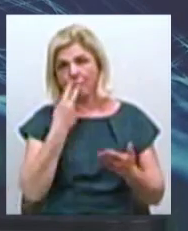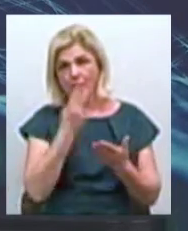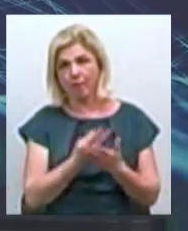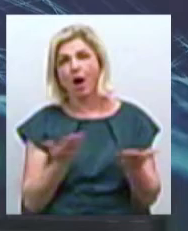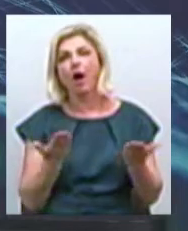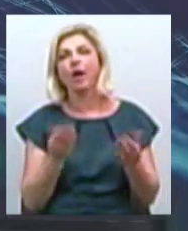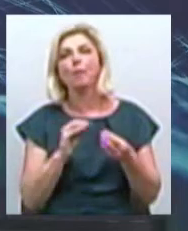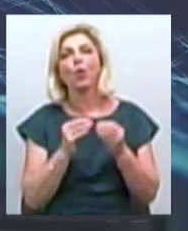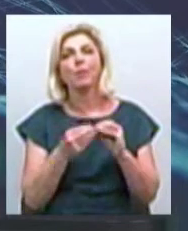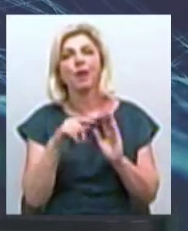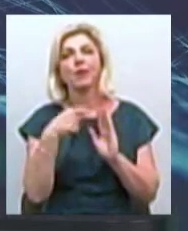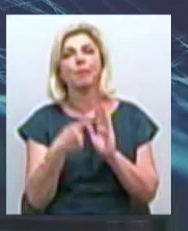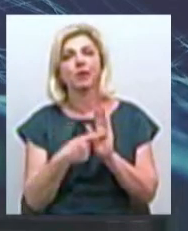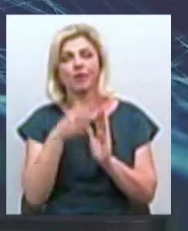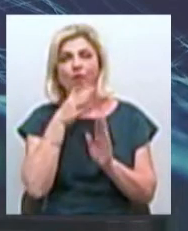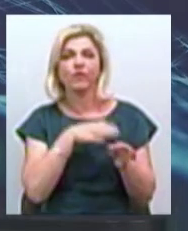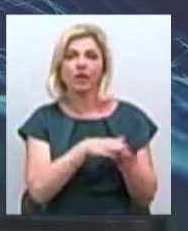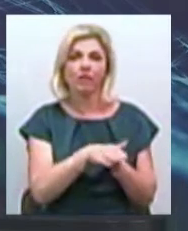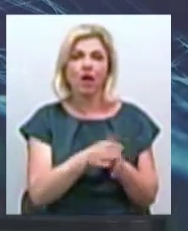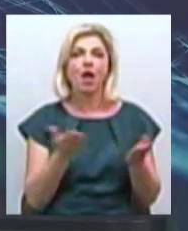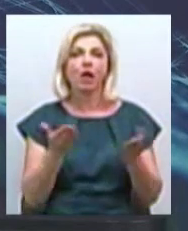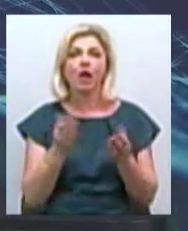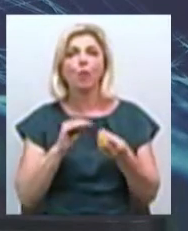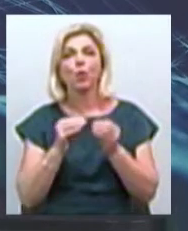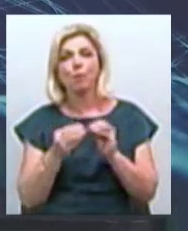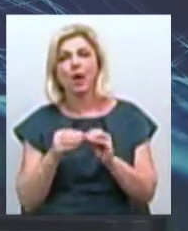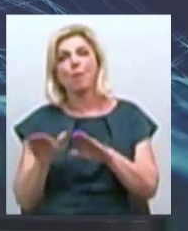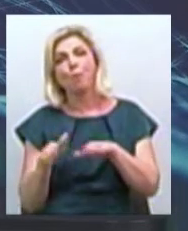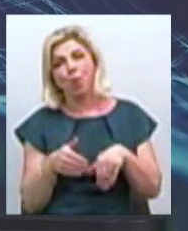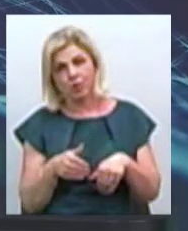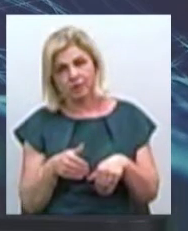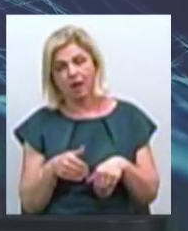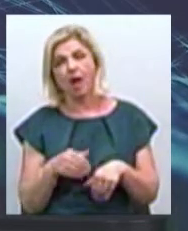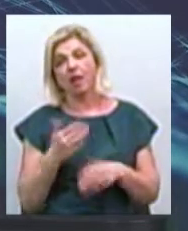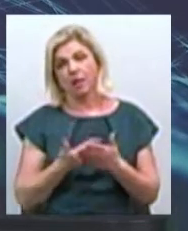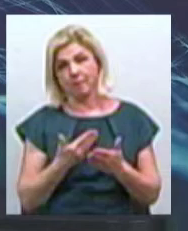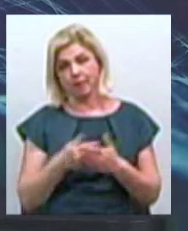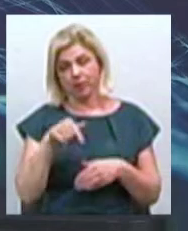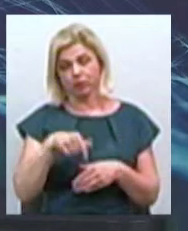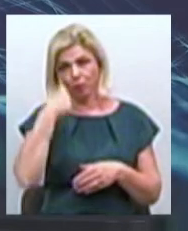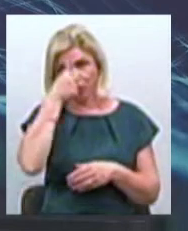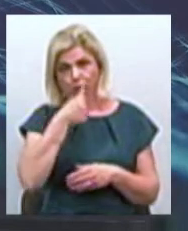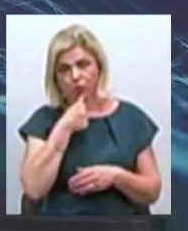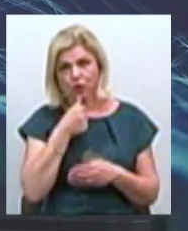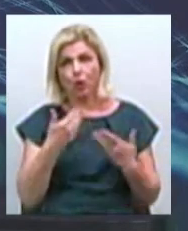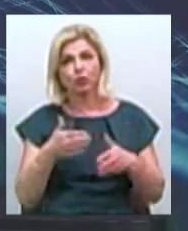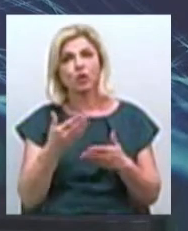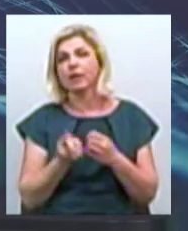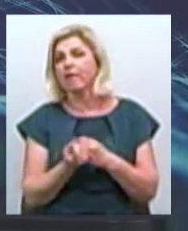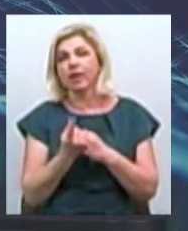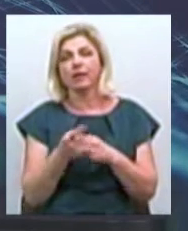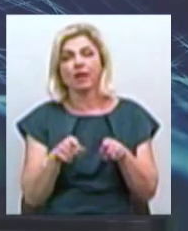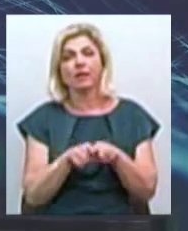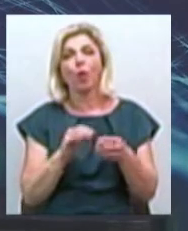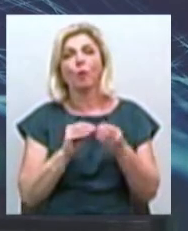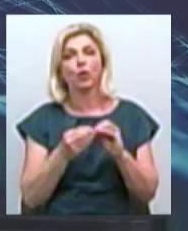при реалізації, які є проблемні питання після реалізації. Оскільки, наприклад, в цьому році, да, вже немає, не виникає такої проблеми,